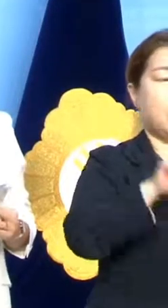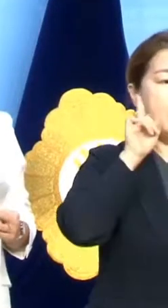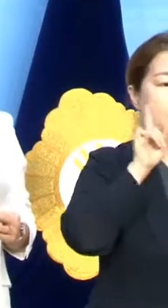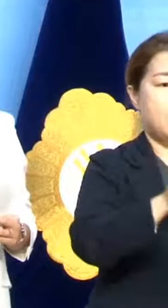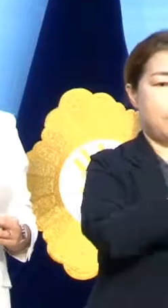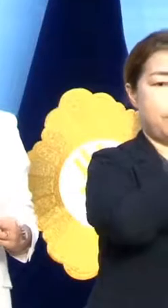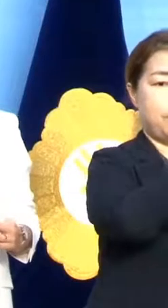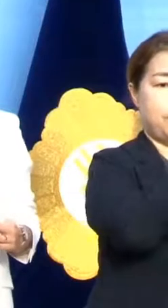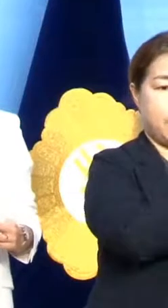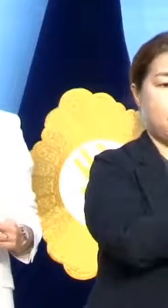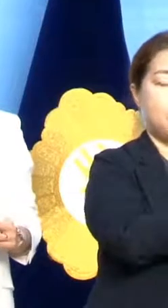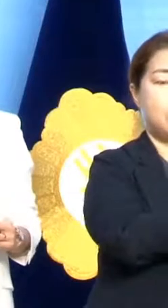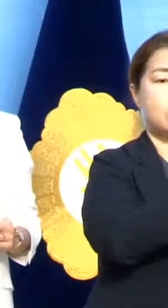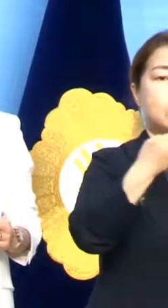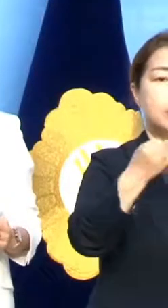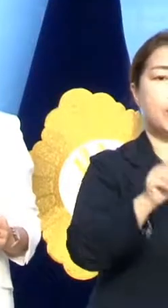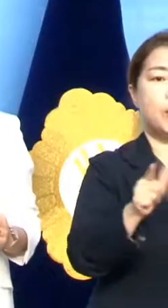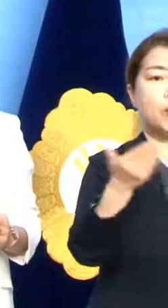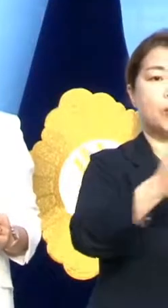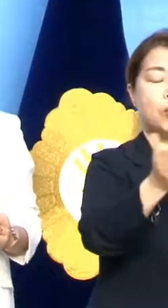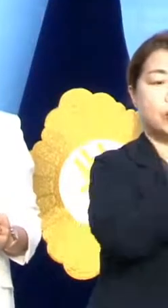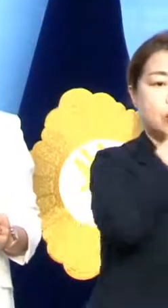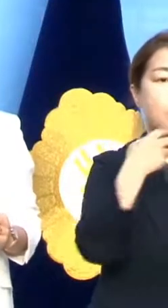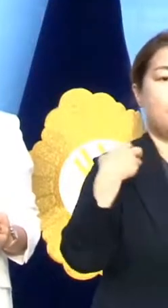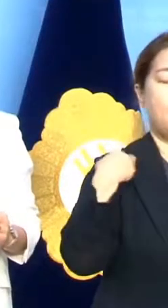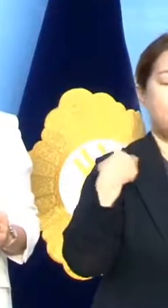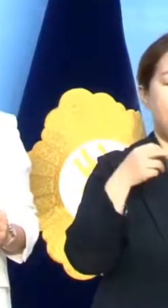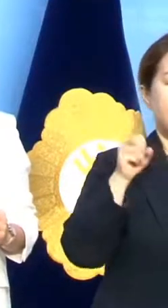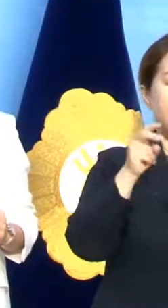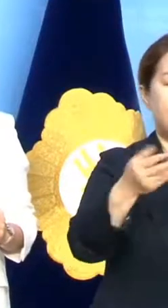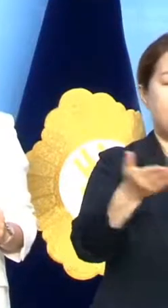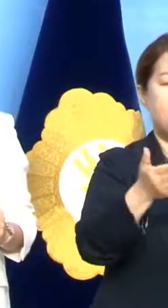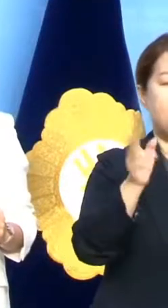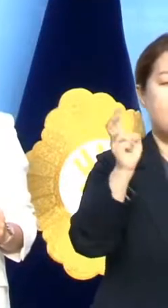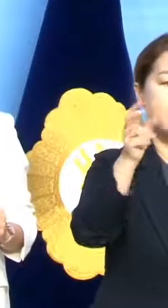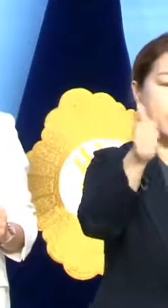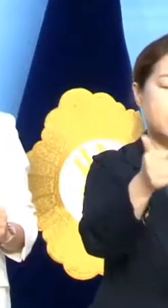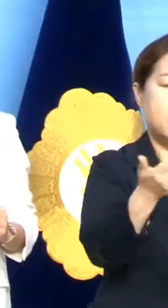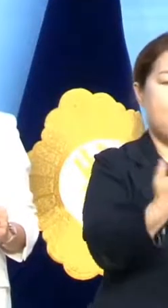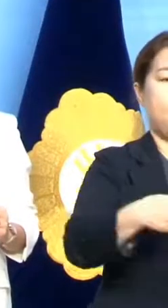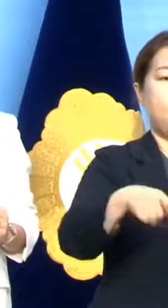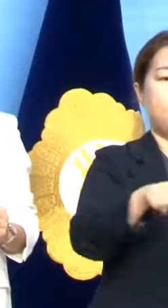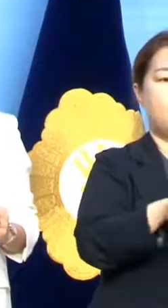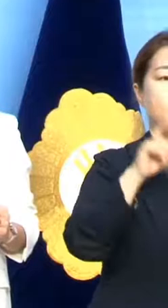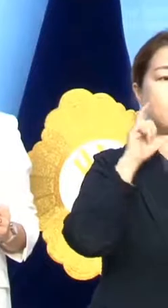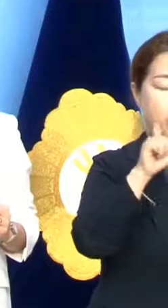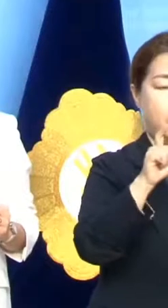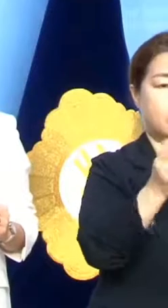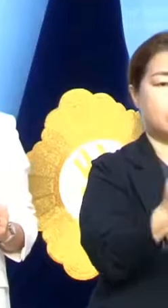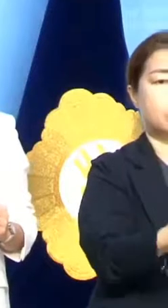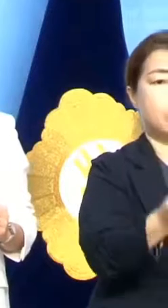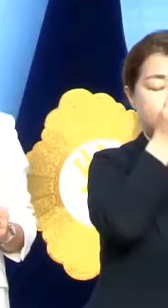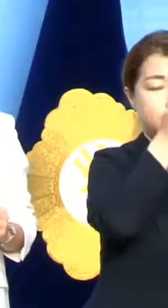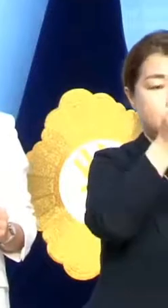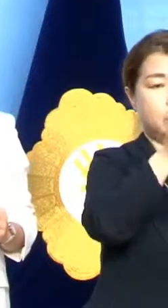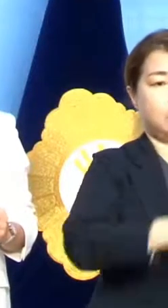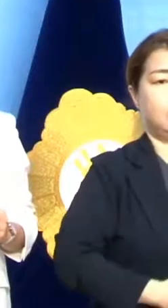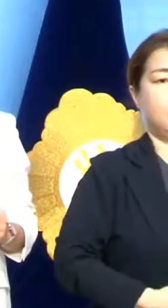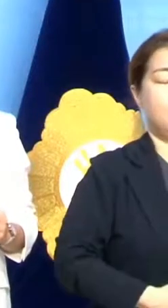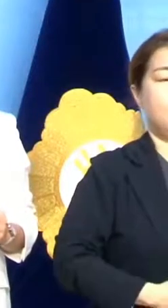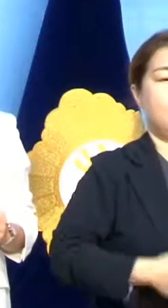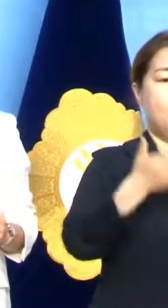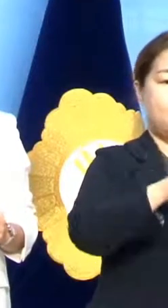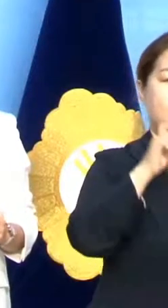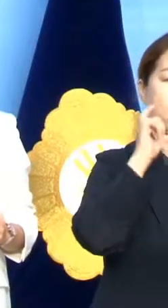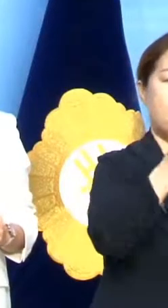8월 13일 노동부 장관과 100배 업계 사장들이 머서 공동 선언식 을 진행한다고 합니다 공도 선언식